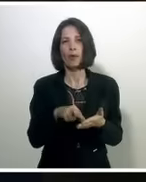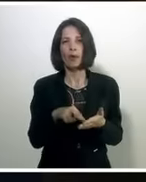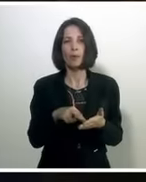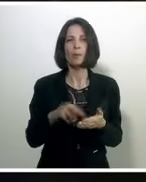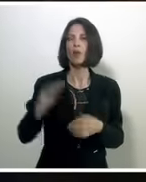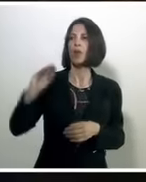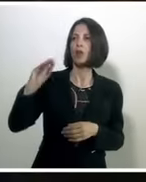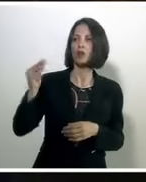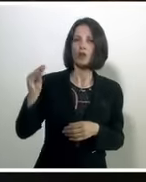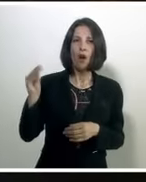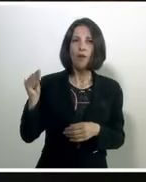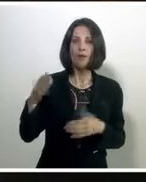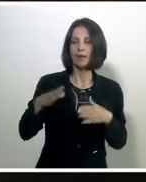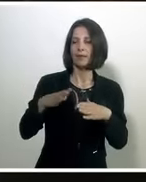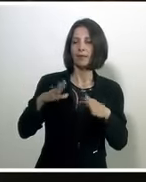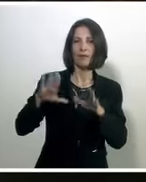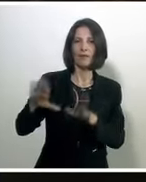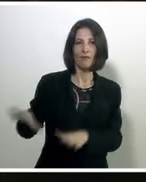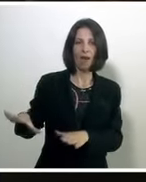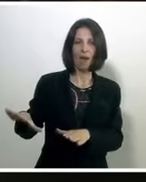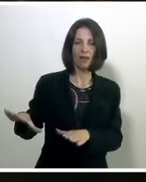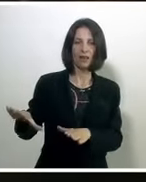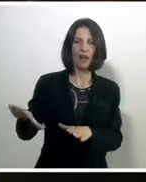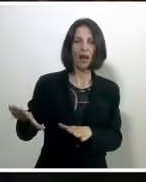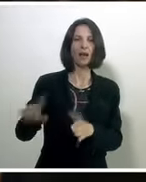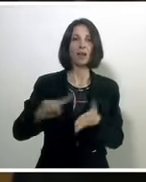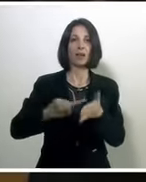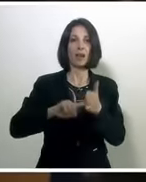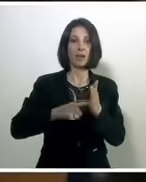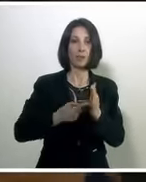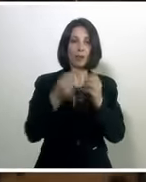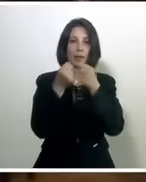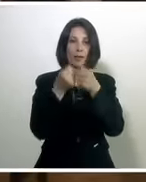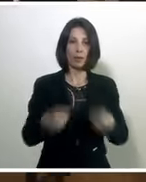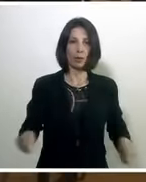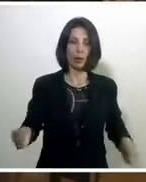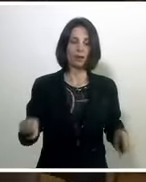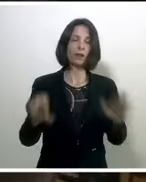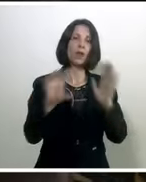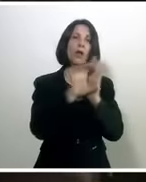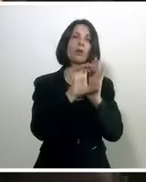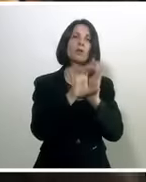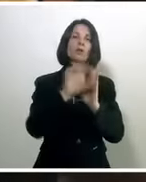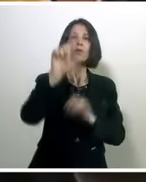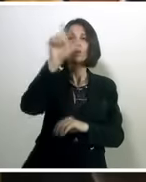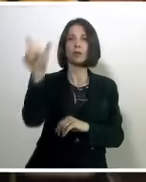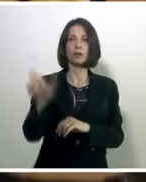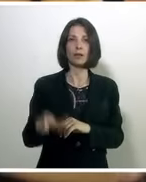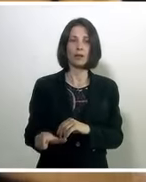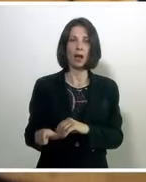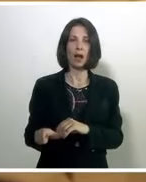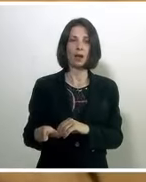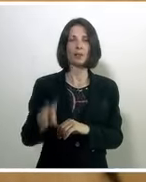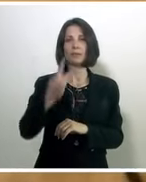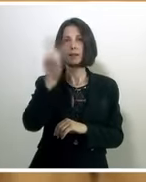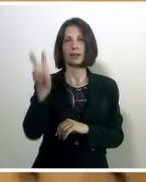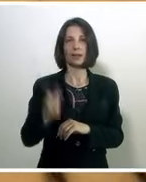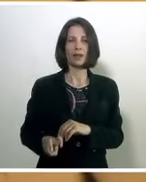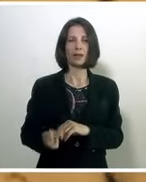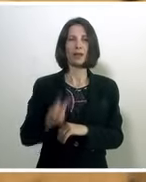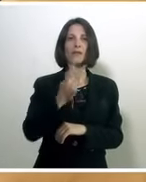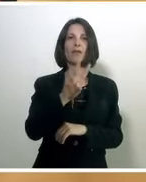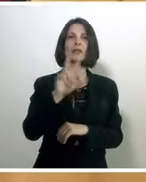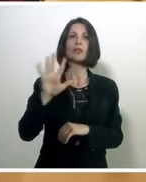Repubblica Democratica e della Costituzione Italiana dato a Sassari a di 25 maggio